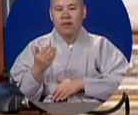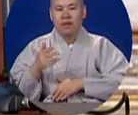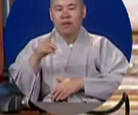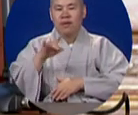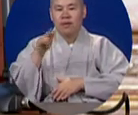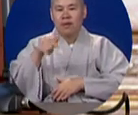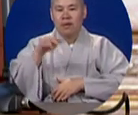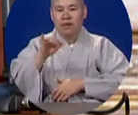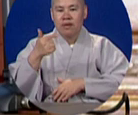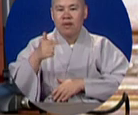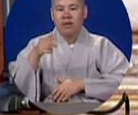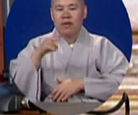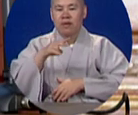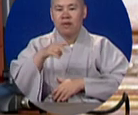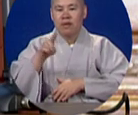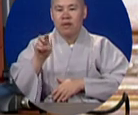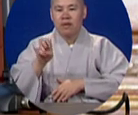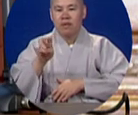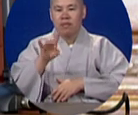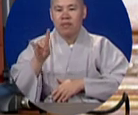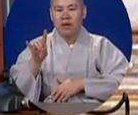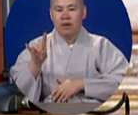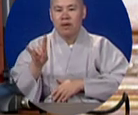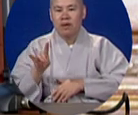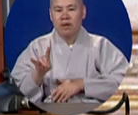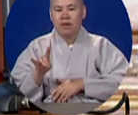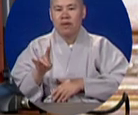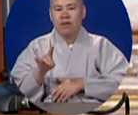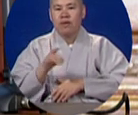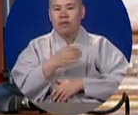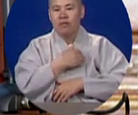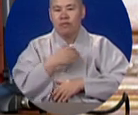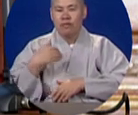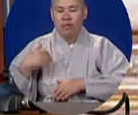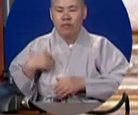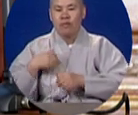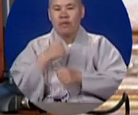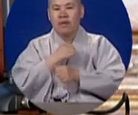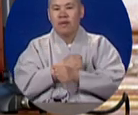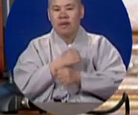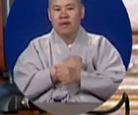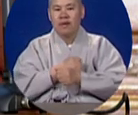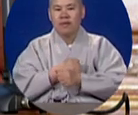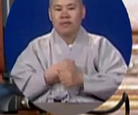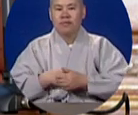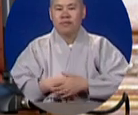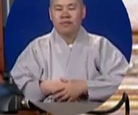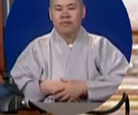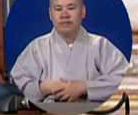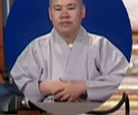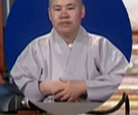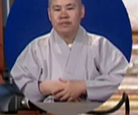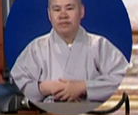족하다 뒤에 구조가 다 똑같아요 그래서 이걸 번역된 걸 한번 그냥